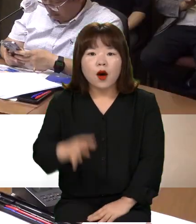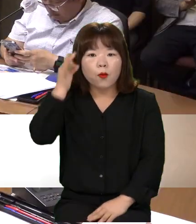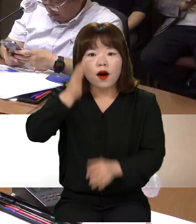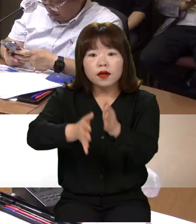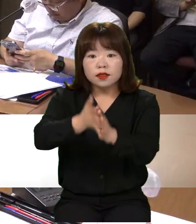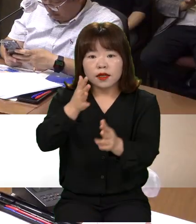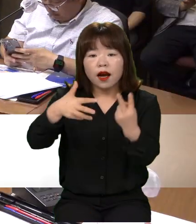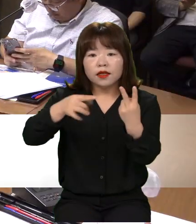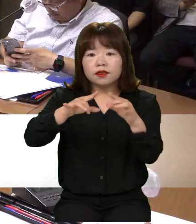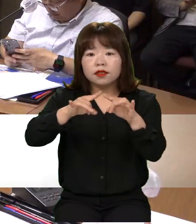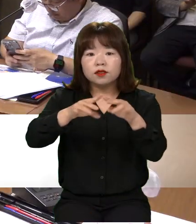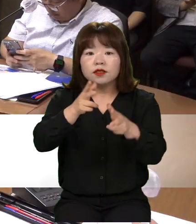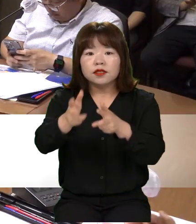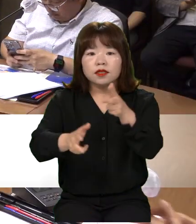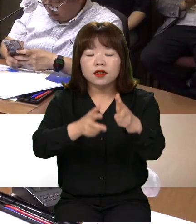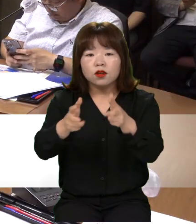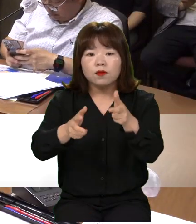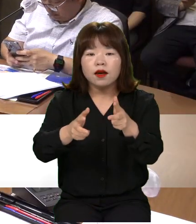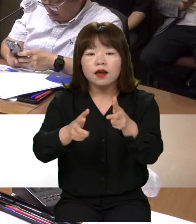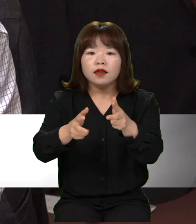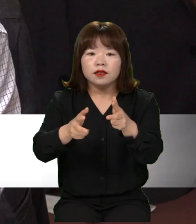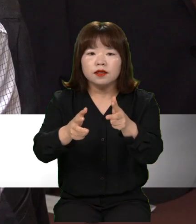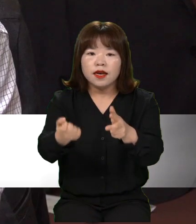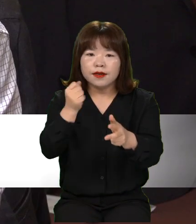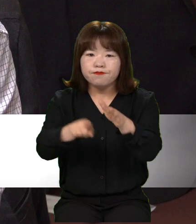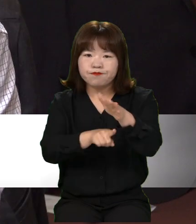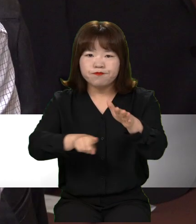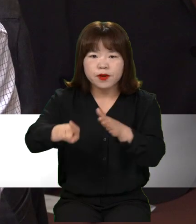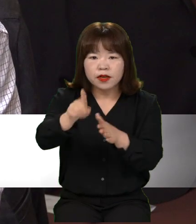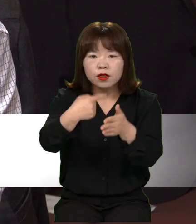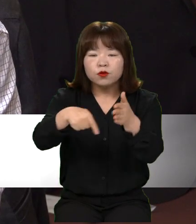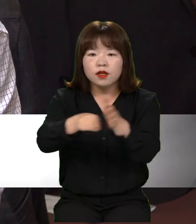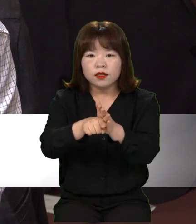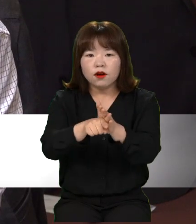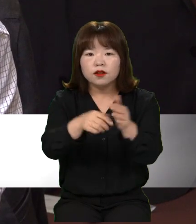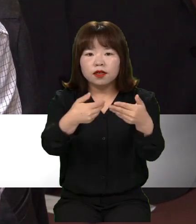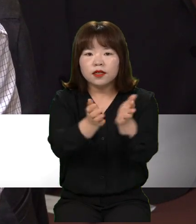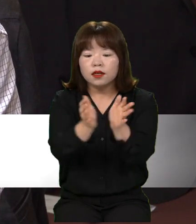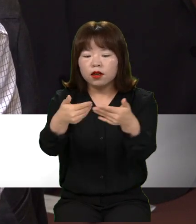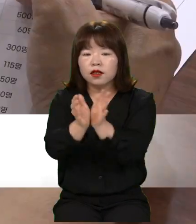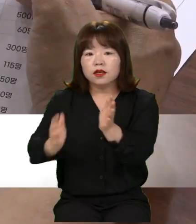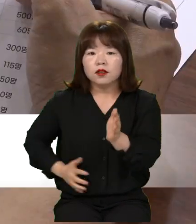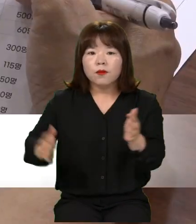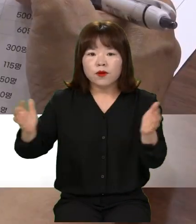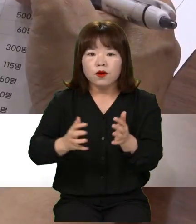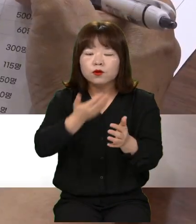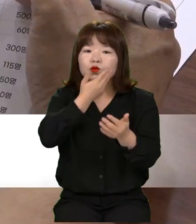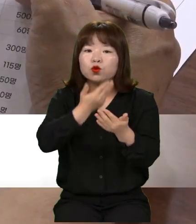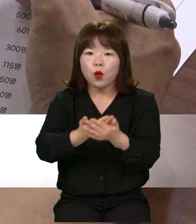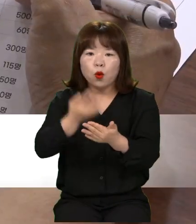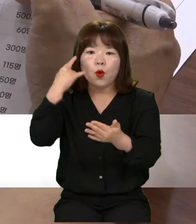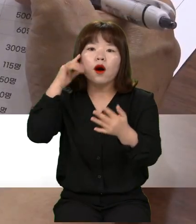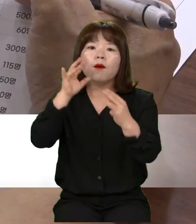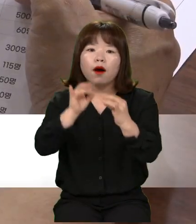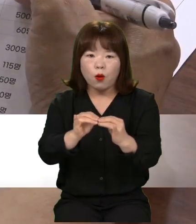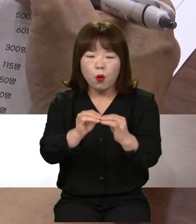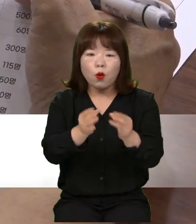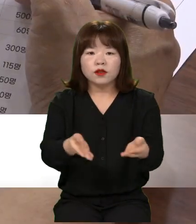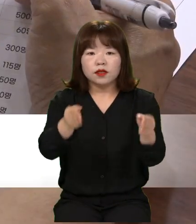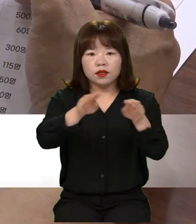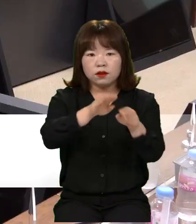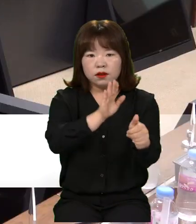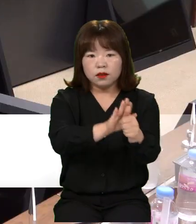참석자들은 포항시가 2차전지 산업의 경쟁력을 선점하는데 산학연구원의 협력이 중요하다는 점에 공감하고